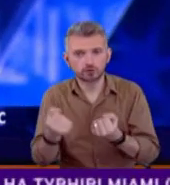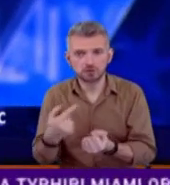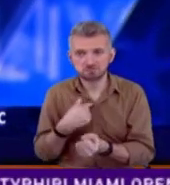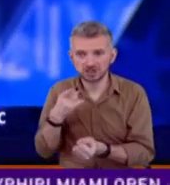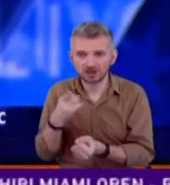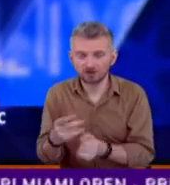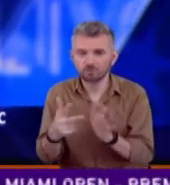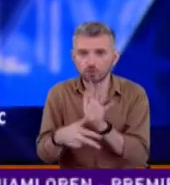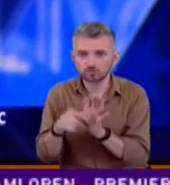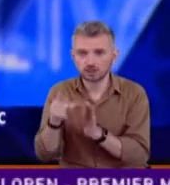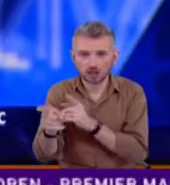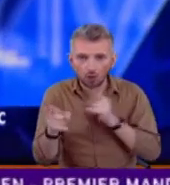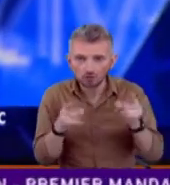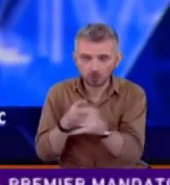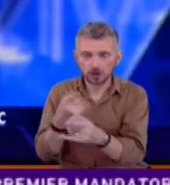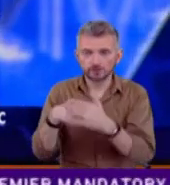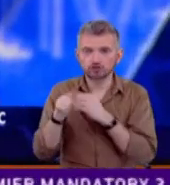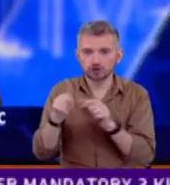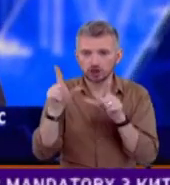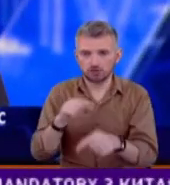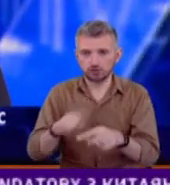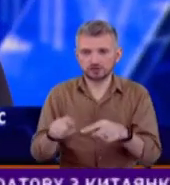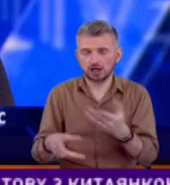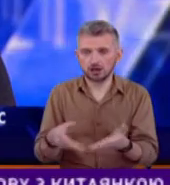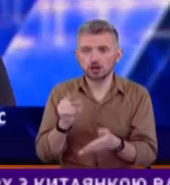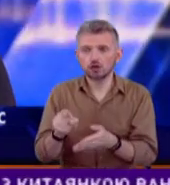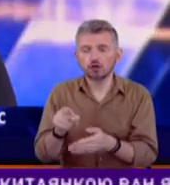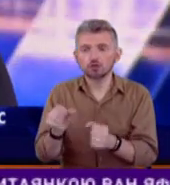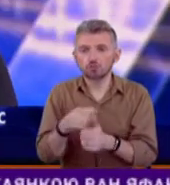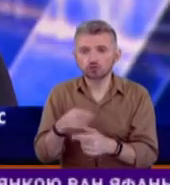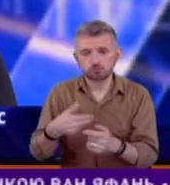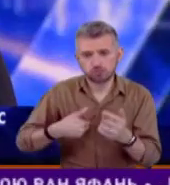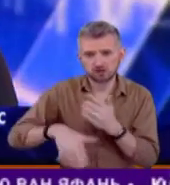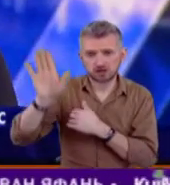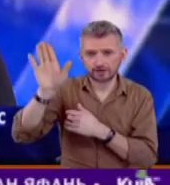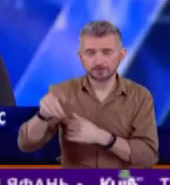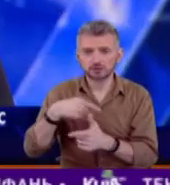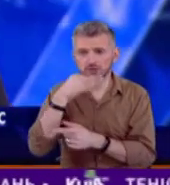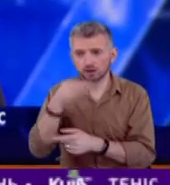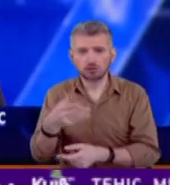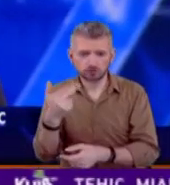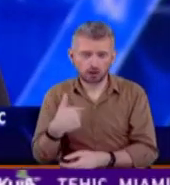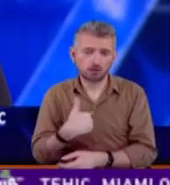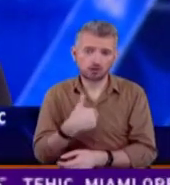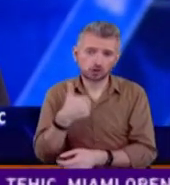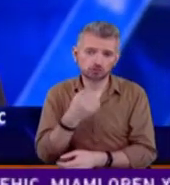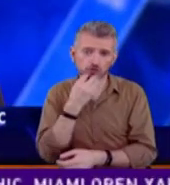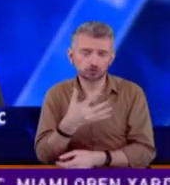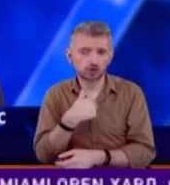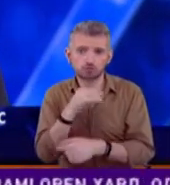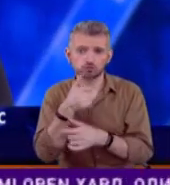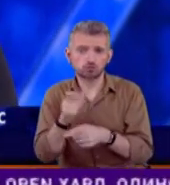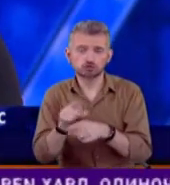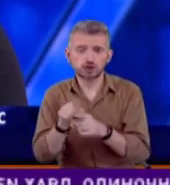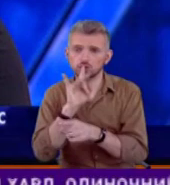їхали 80, а ти нас обогнав, значить, ти їхав швидше. Он может либо послать полицейских, либо сказать, что я, да, хорошо, я больше так не буду, до свидания. Тому